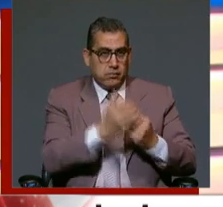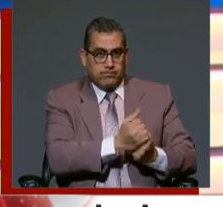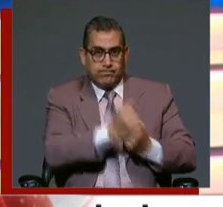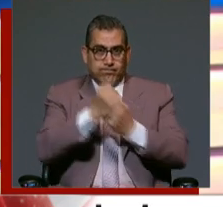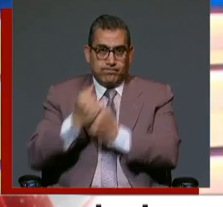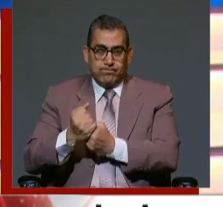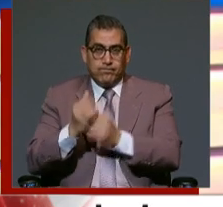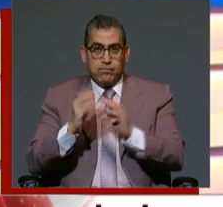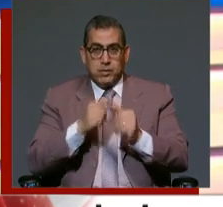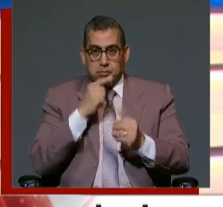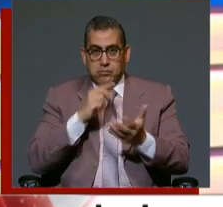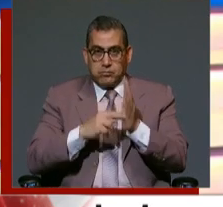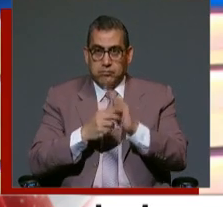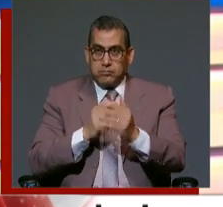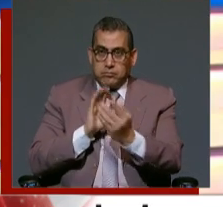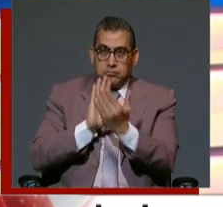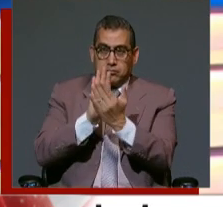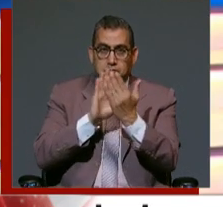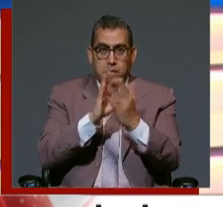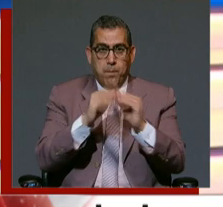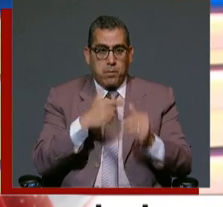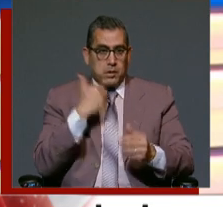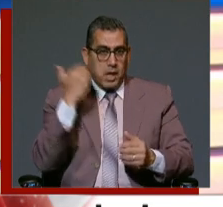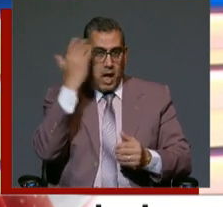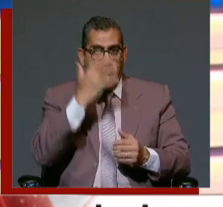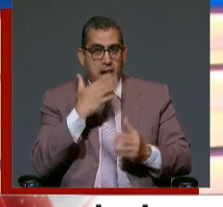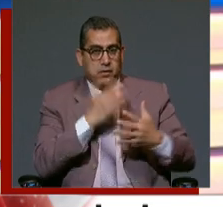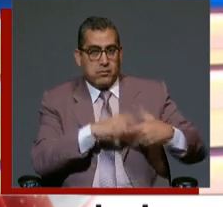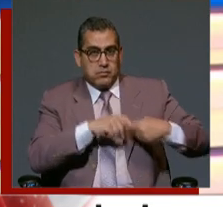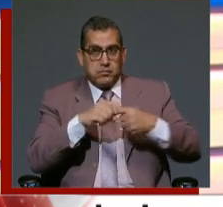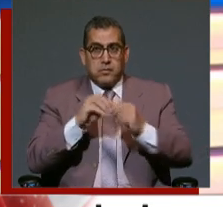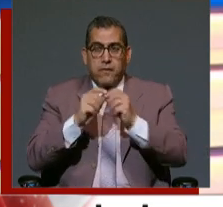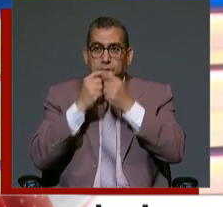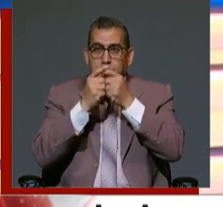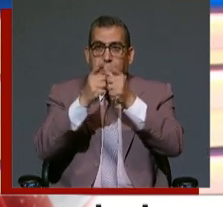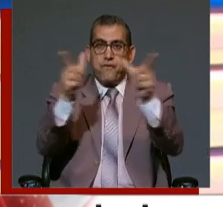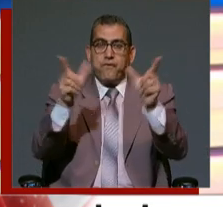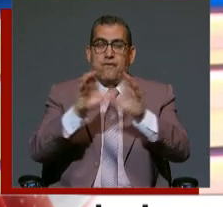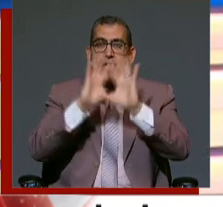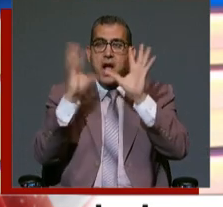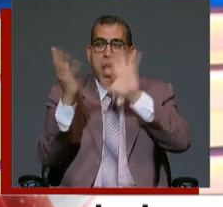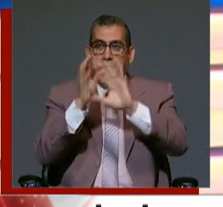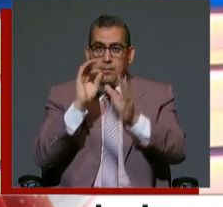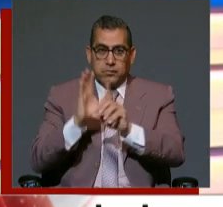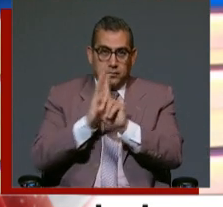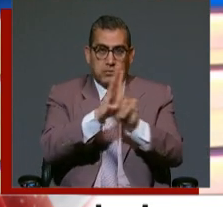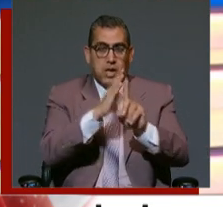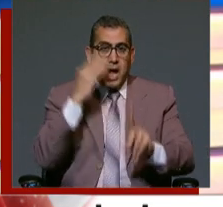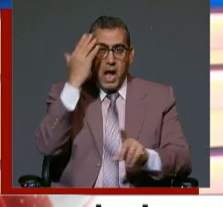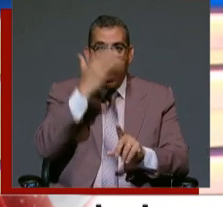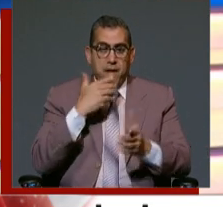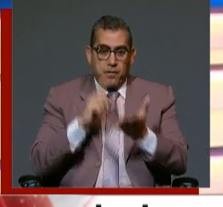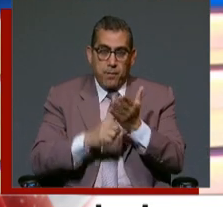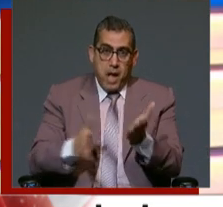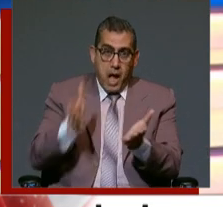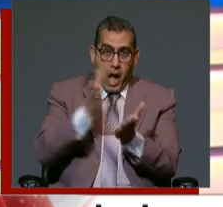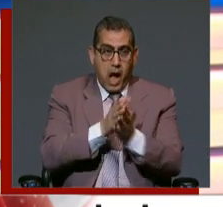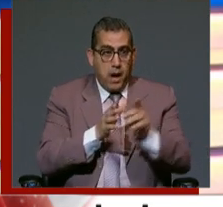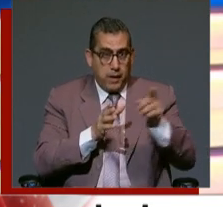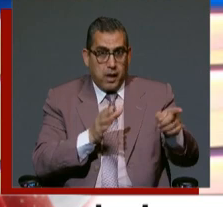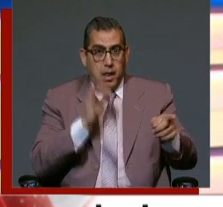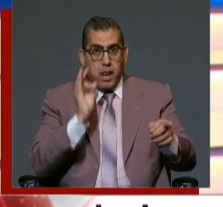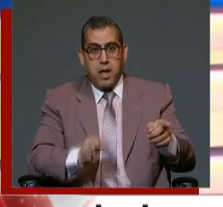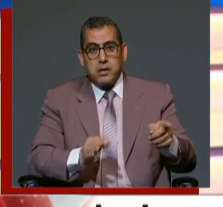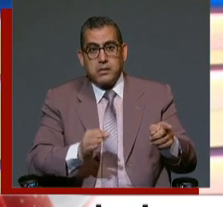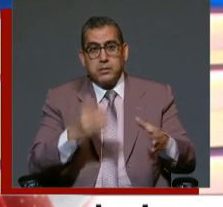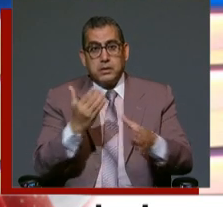صوت المصري لينقل إلى العالم من أجل دعم إفريقيا، وهذا حقها لأن هذا